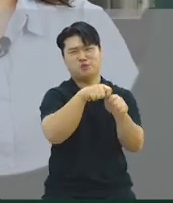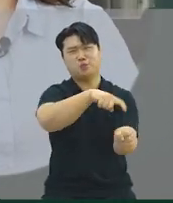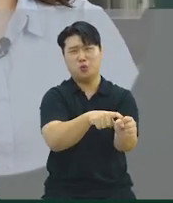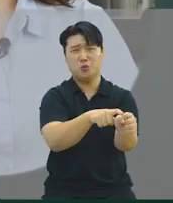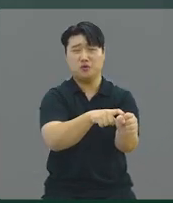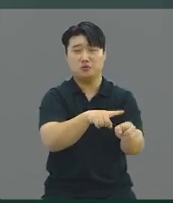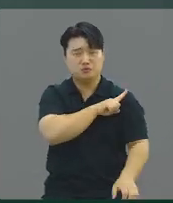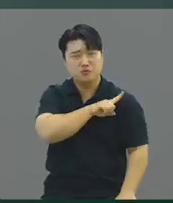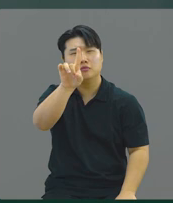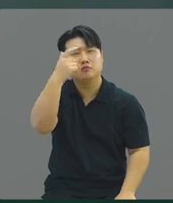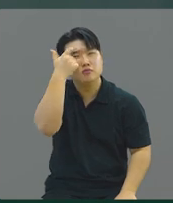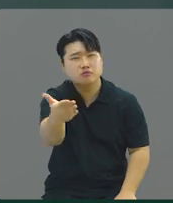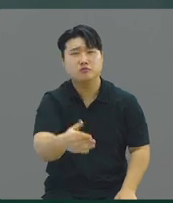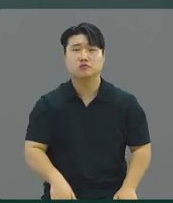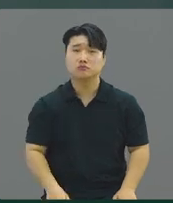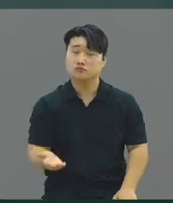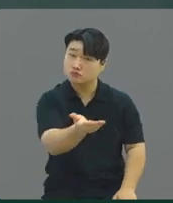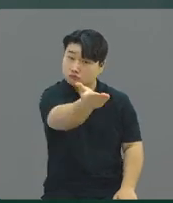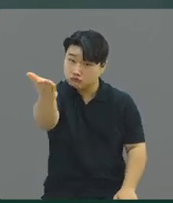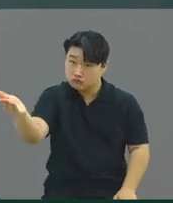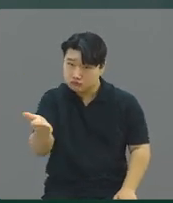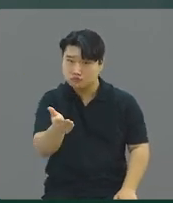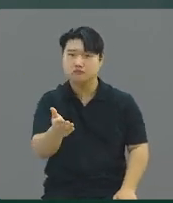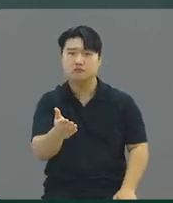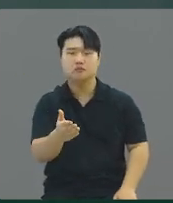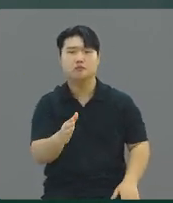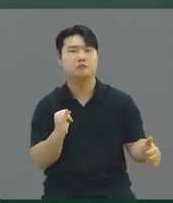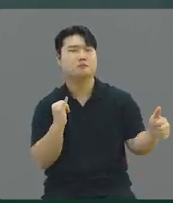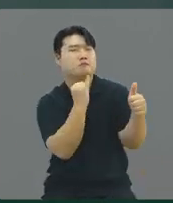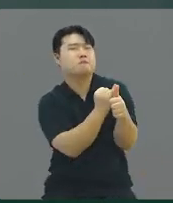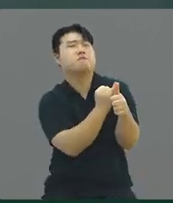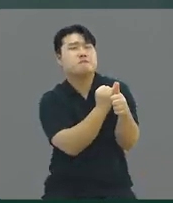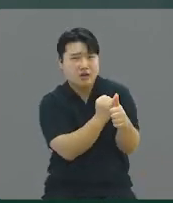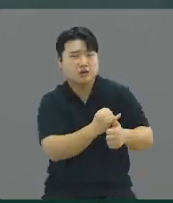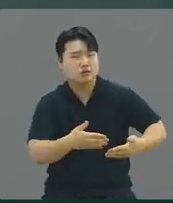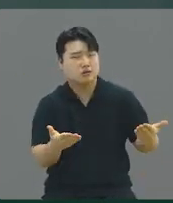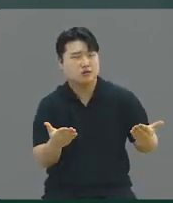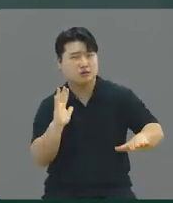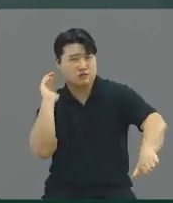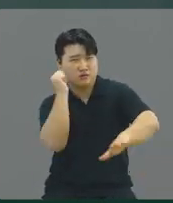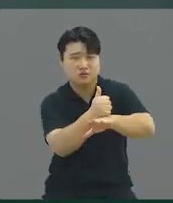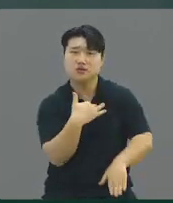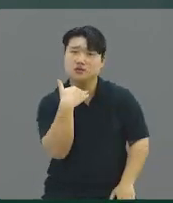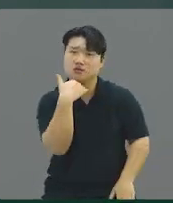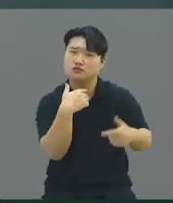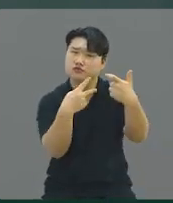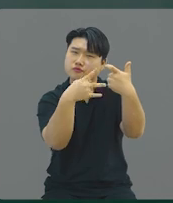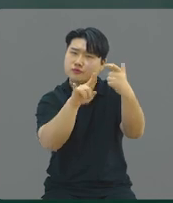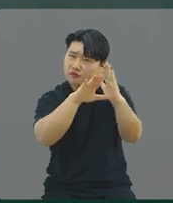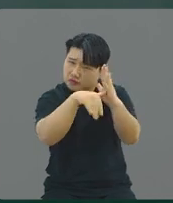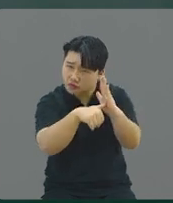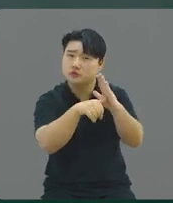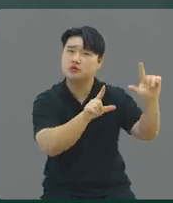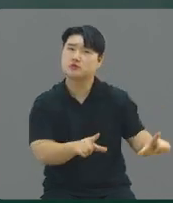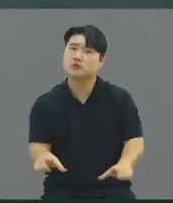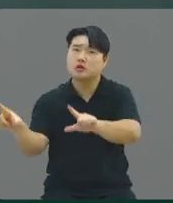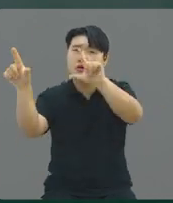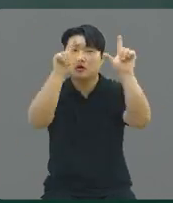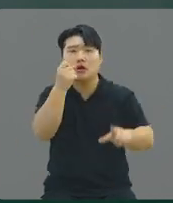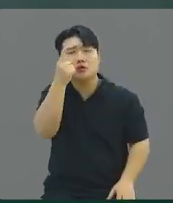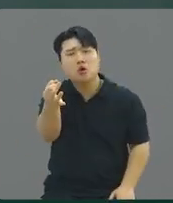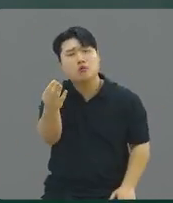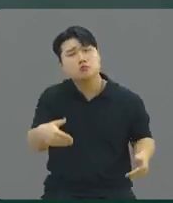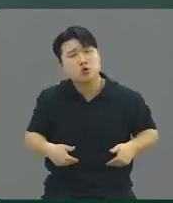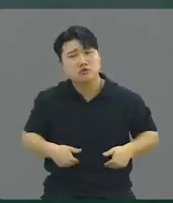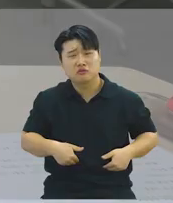할 거예요. 먼저 하나 물어볼게요. 여러분은 이제 결혼하고 일하다가 60대가 되면 한 달에 얼마의